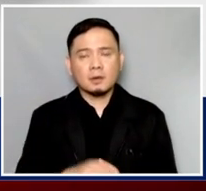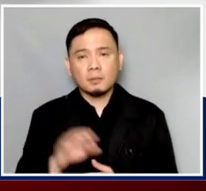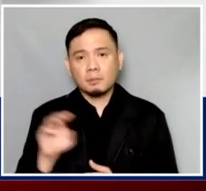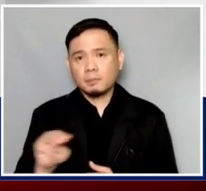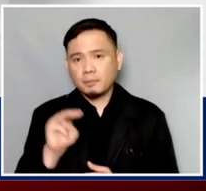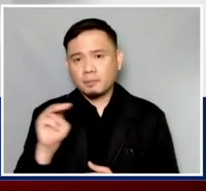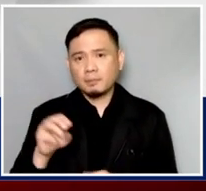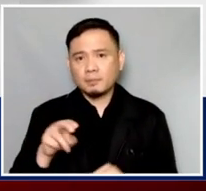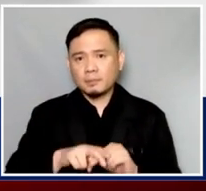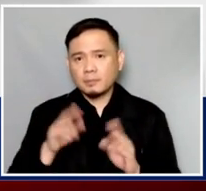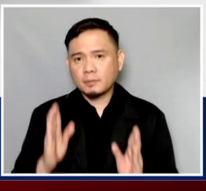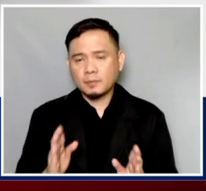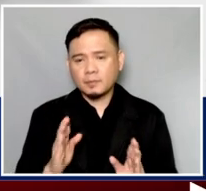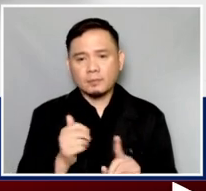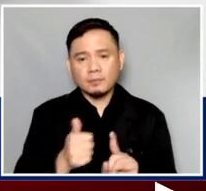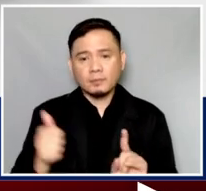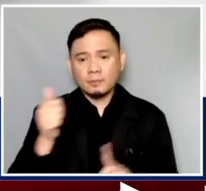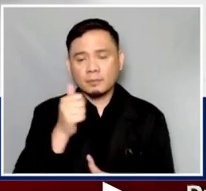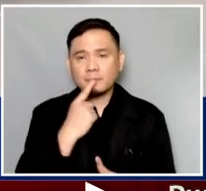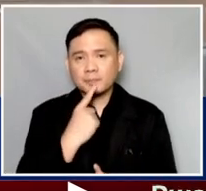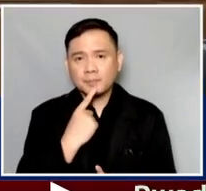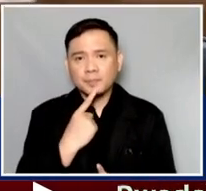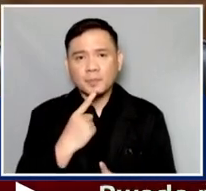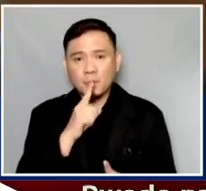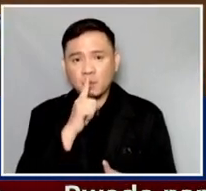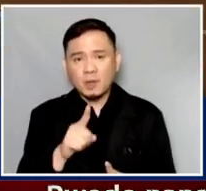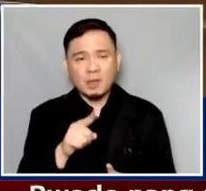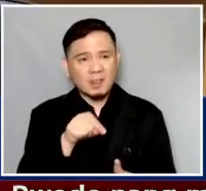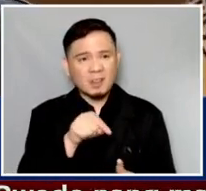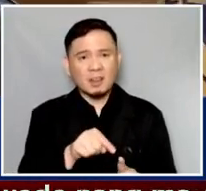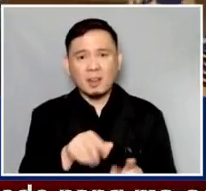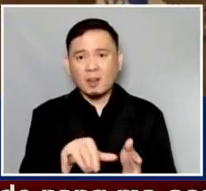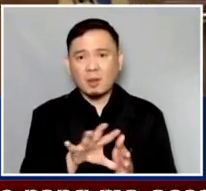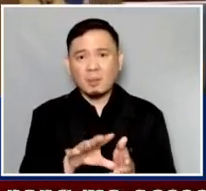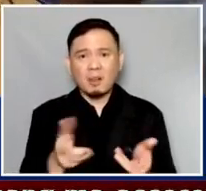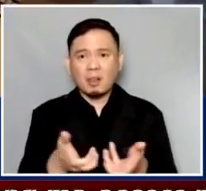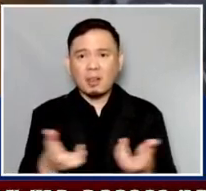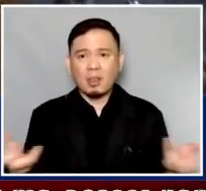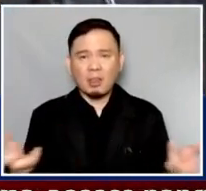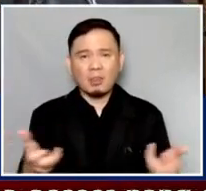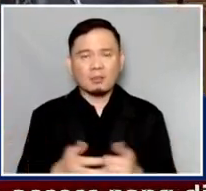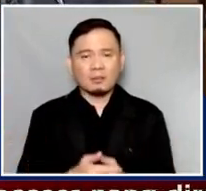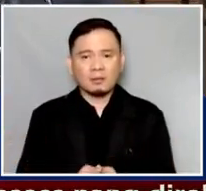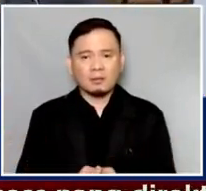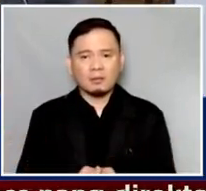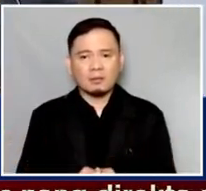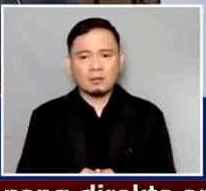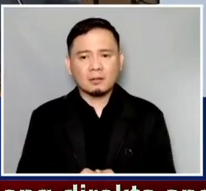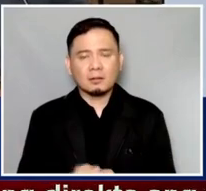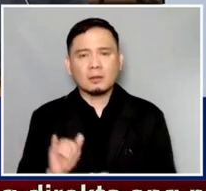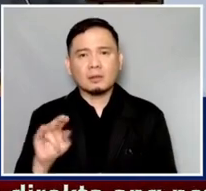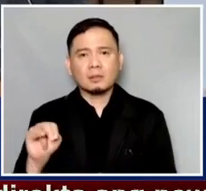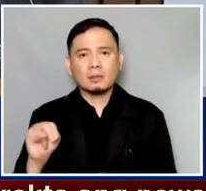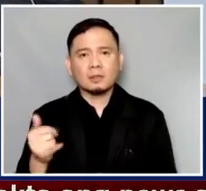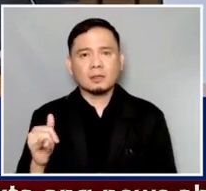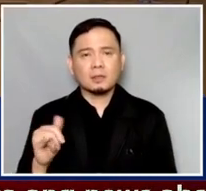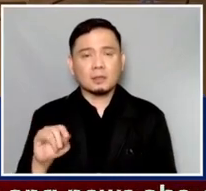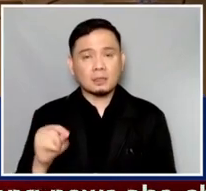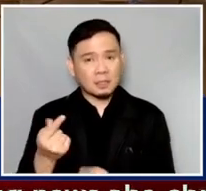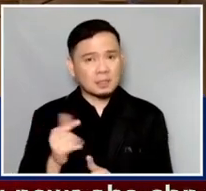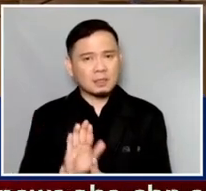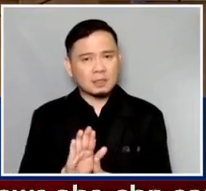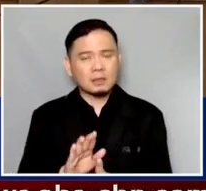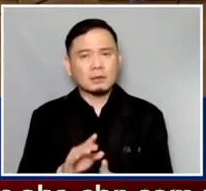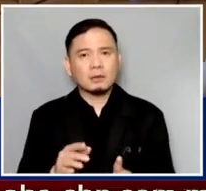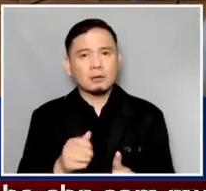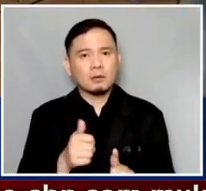Saidamen Pangarungan na nahati nga ang komisyon dahil dito. Ani Pangarungan, bagamat suportado ni Inting ang automatic gun ban exemptions ng resolusyon